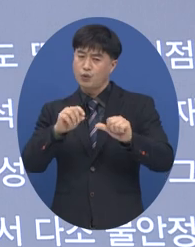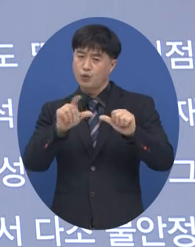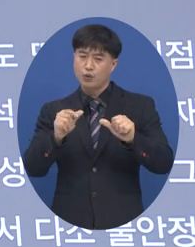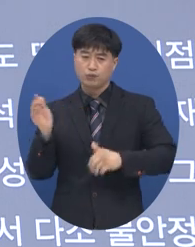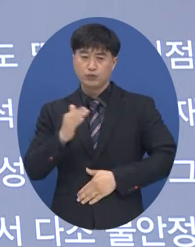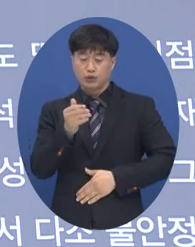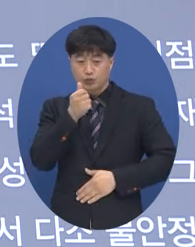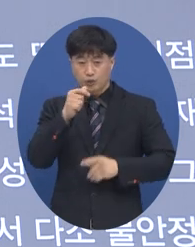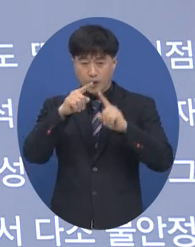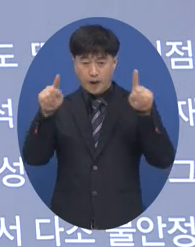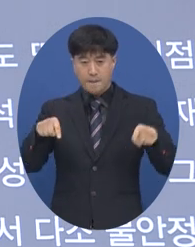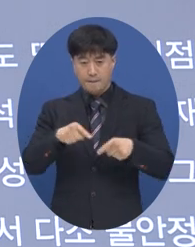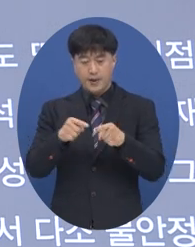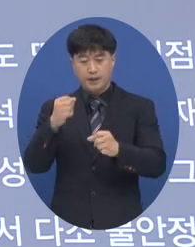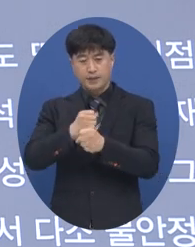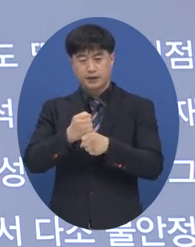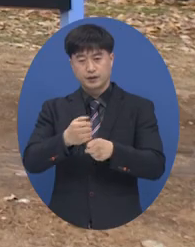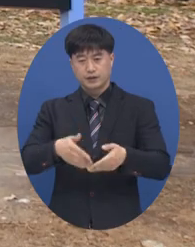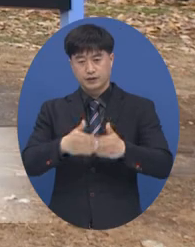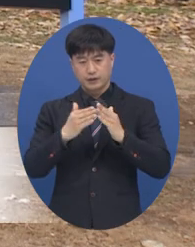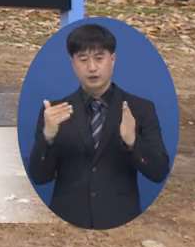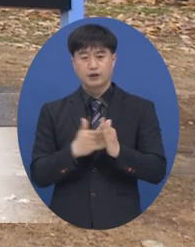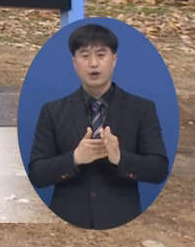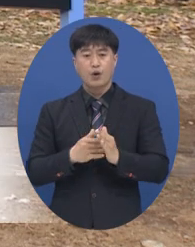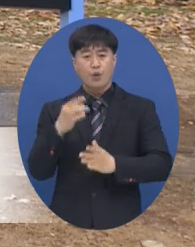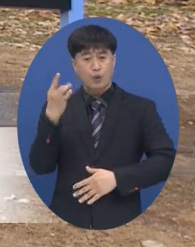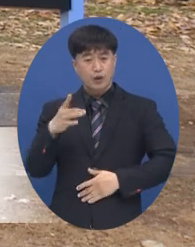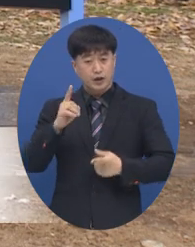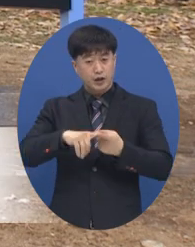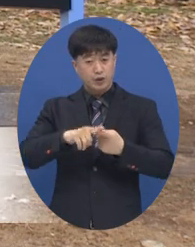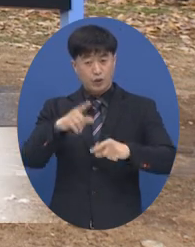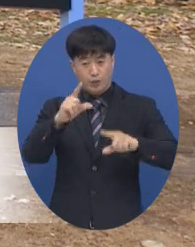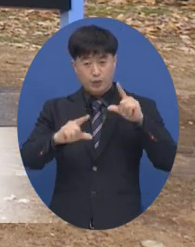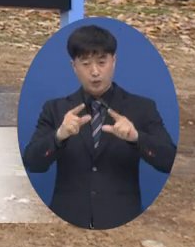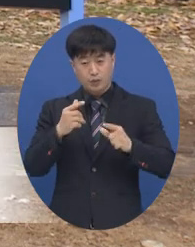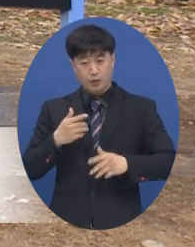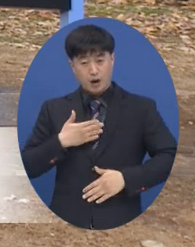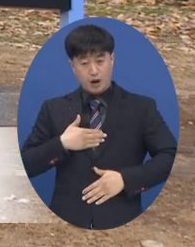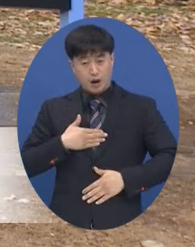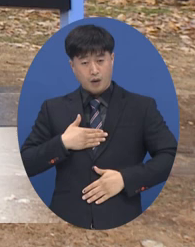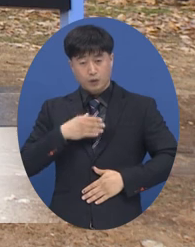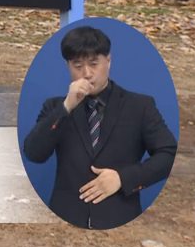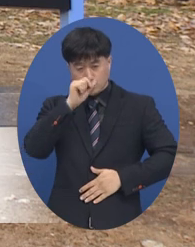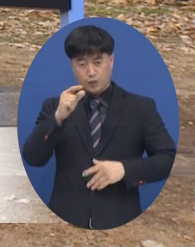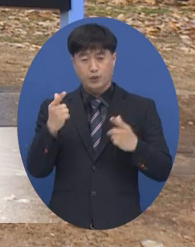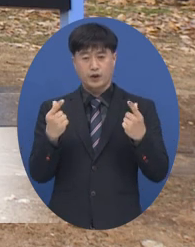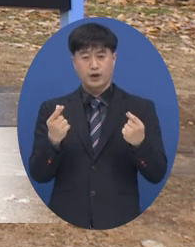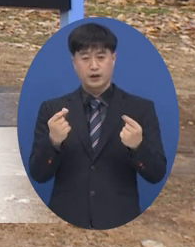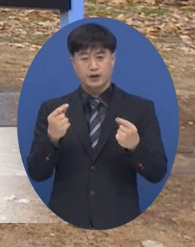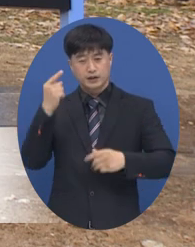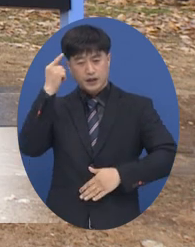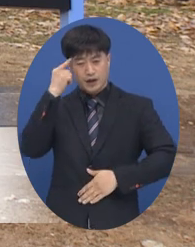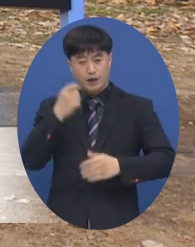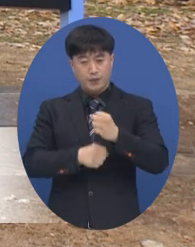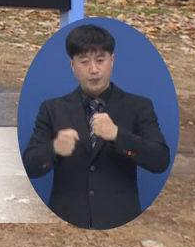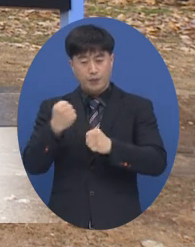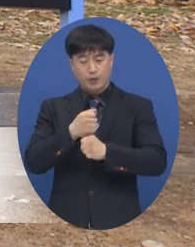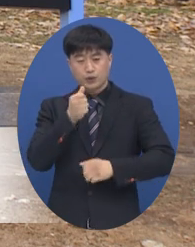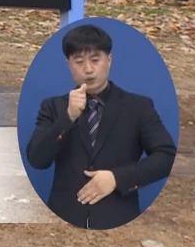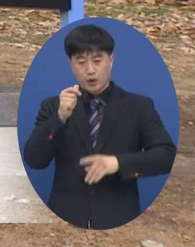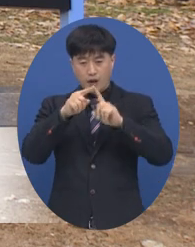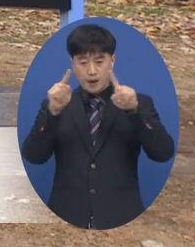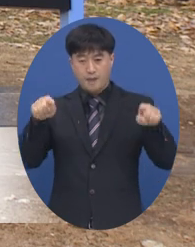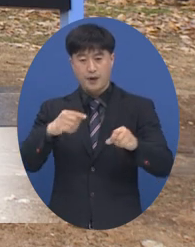안내판을 제작해 설치했습니다 원형 그대로의 모습을 알 수 있었으면 참 좋겠다 이런 생각에서 어